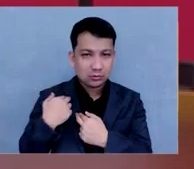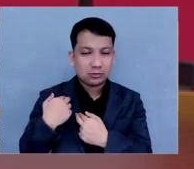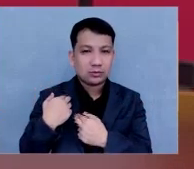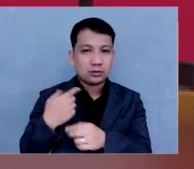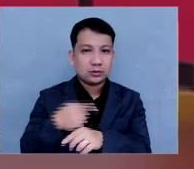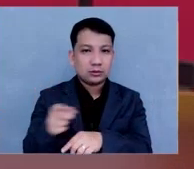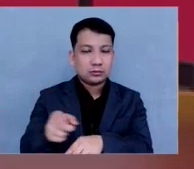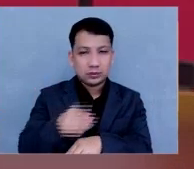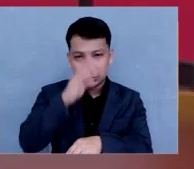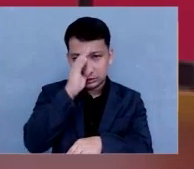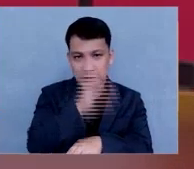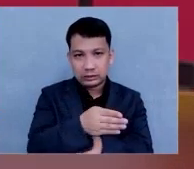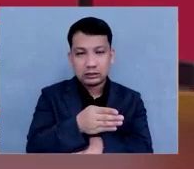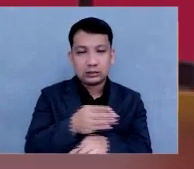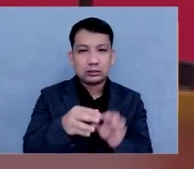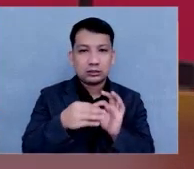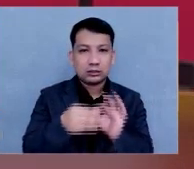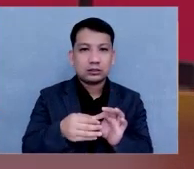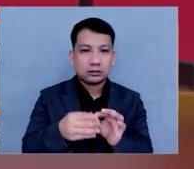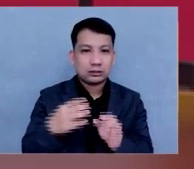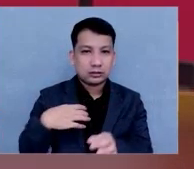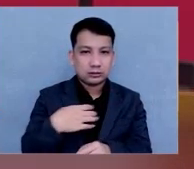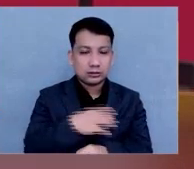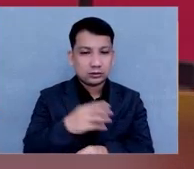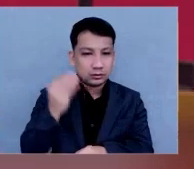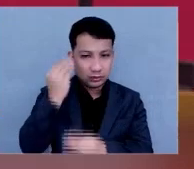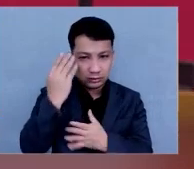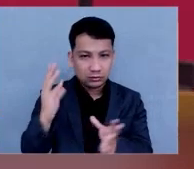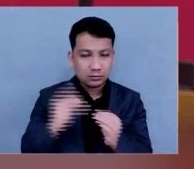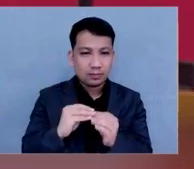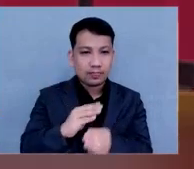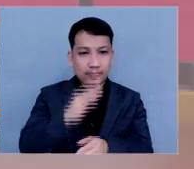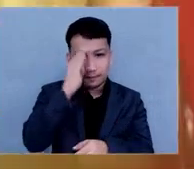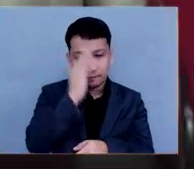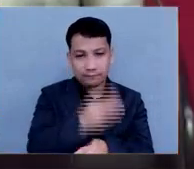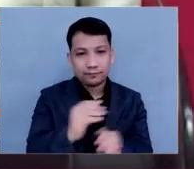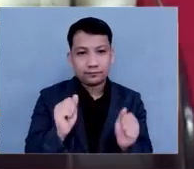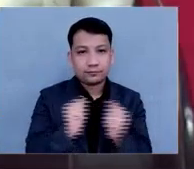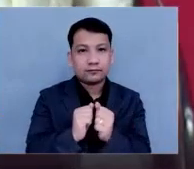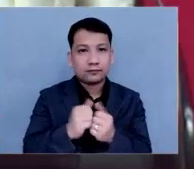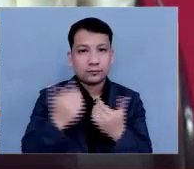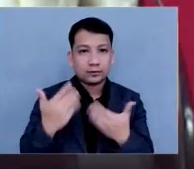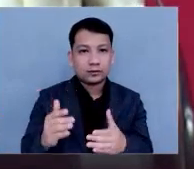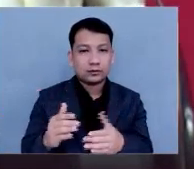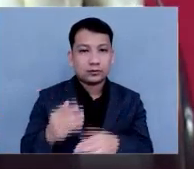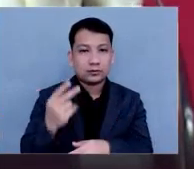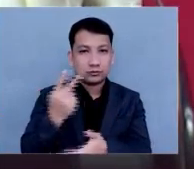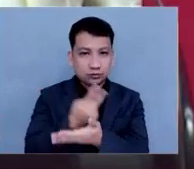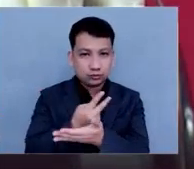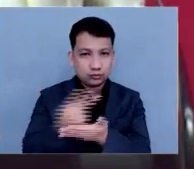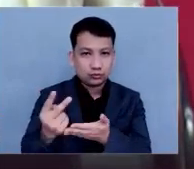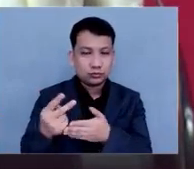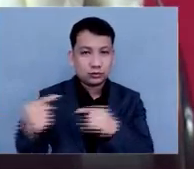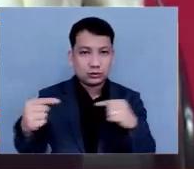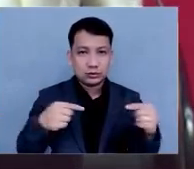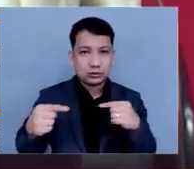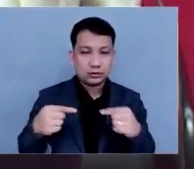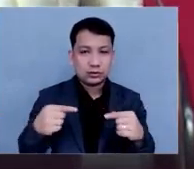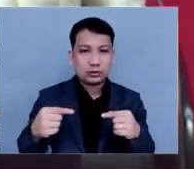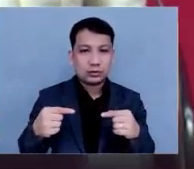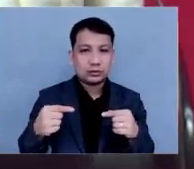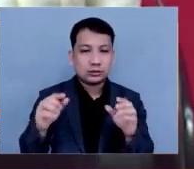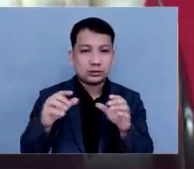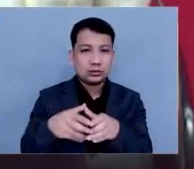lang direktang pinangalanan si Rom waldz tiyempo ang mga patutsada nito matapos ang dalawang linggong bangayan ng mga kaalyado